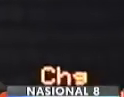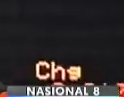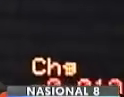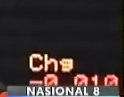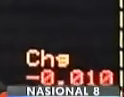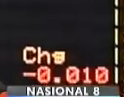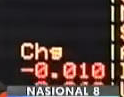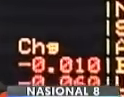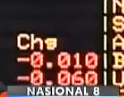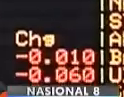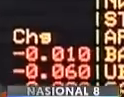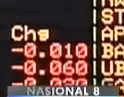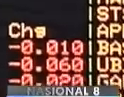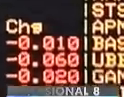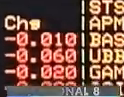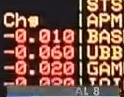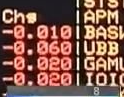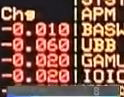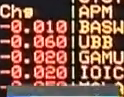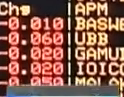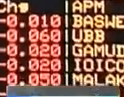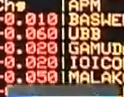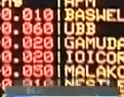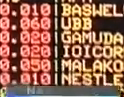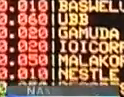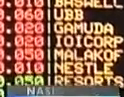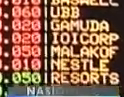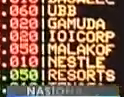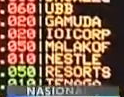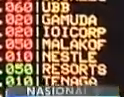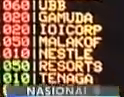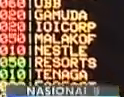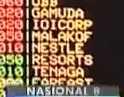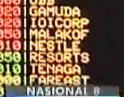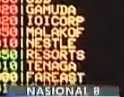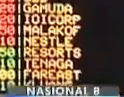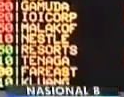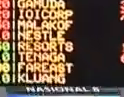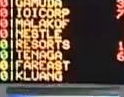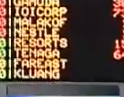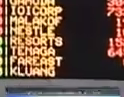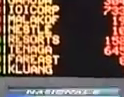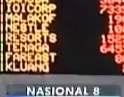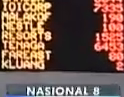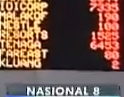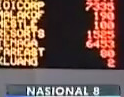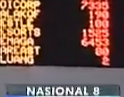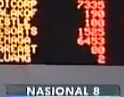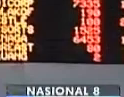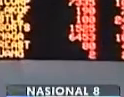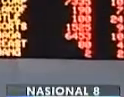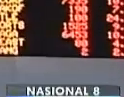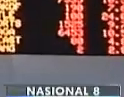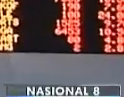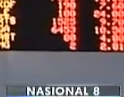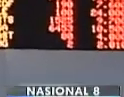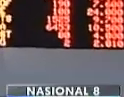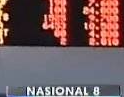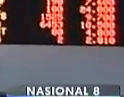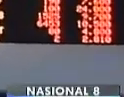dana kewangan luar atau bentuk permodalan lain dan akan hanya dipertimbangkan dengan kelulusan lembaga